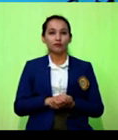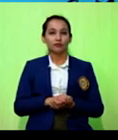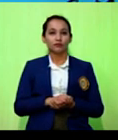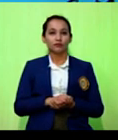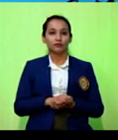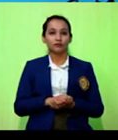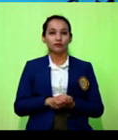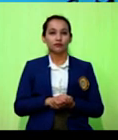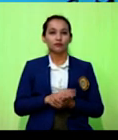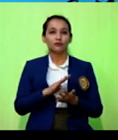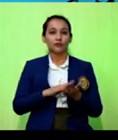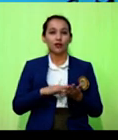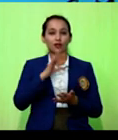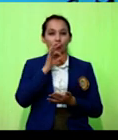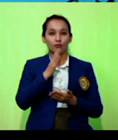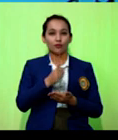90.